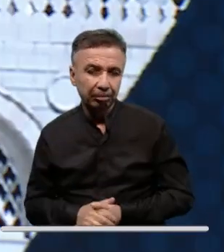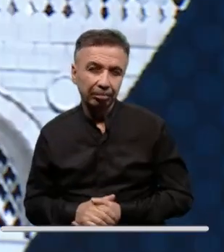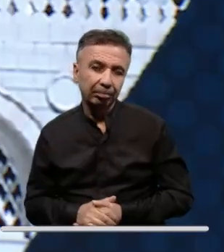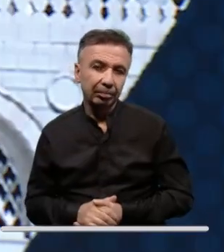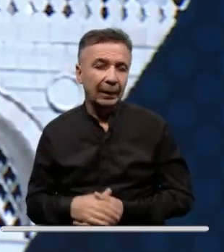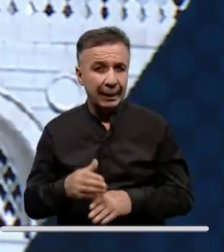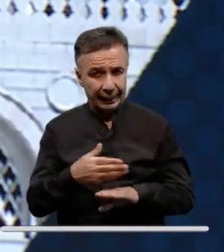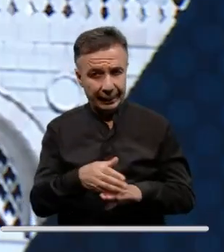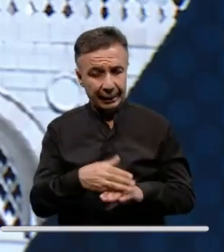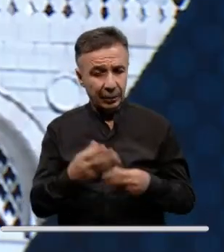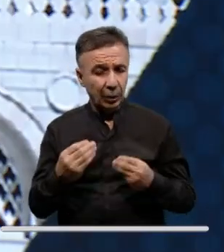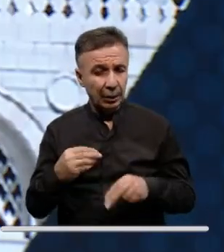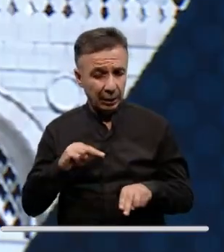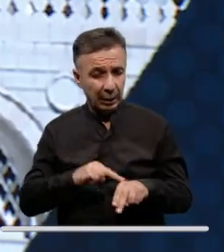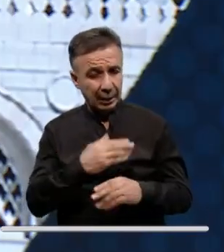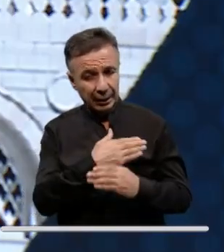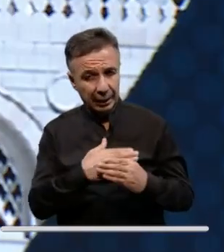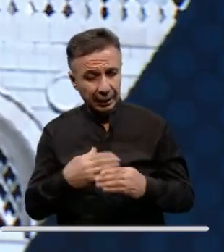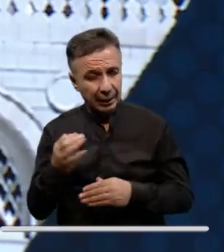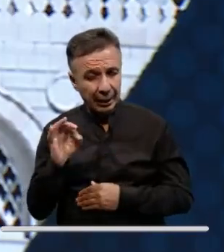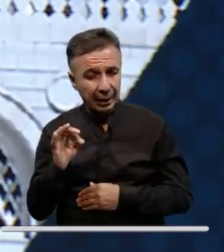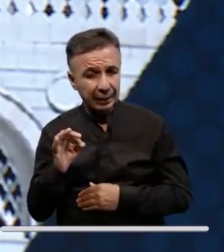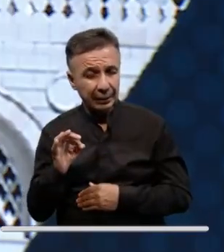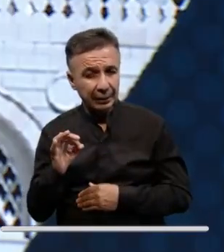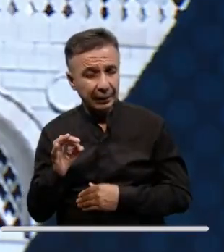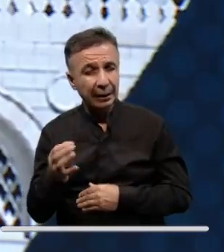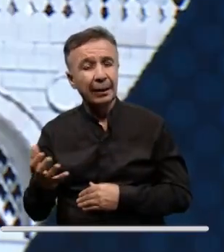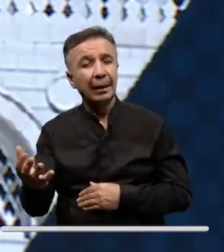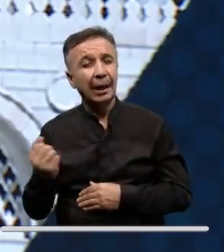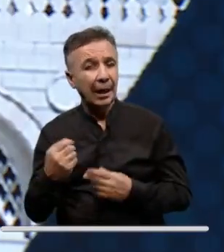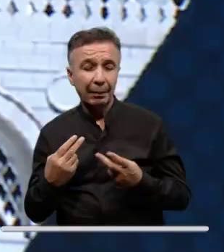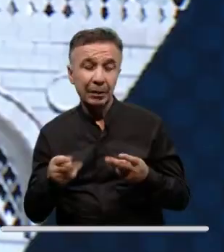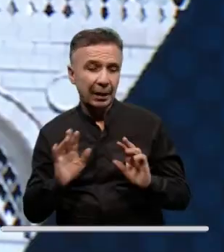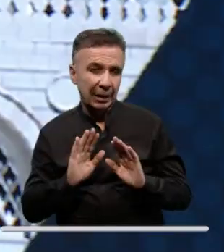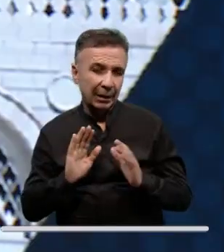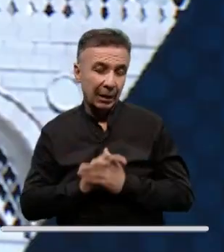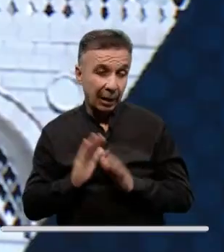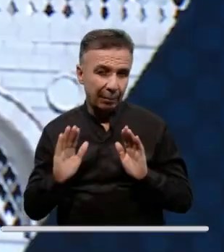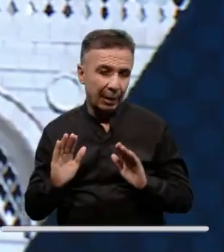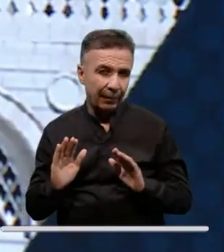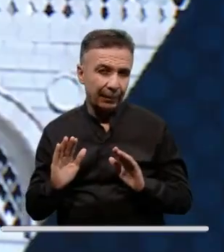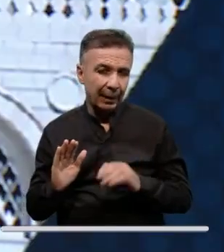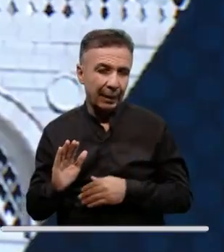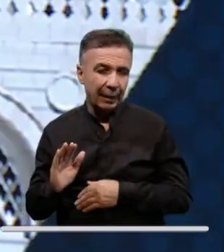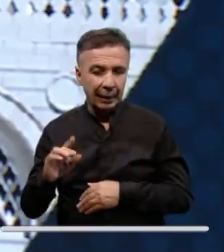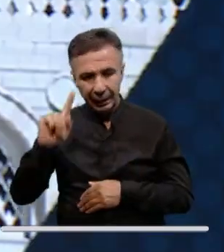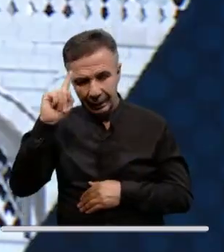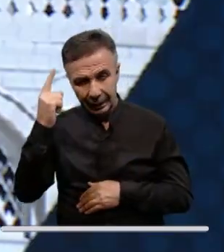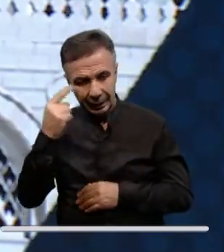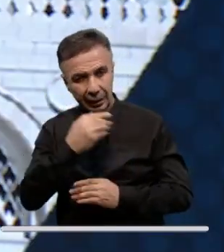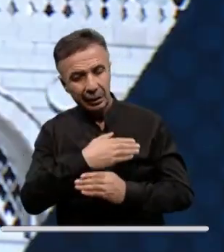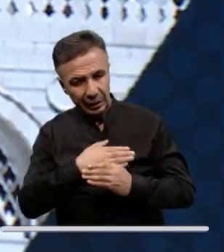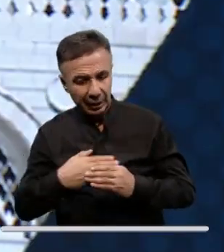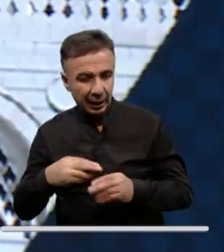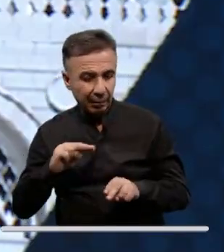taksitli olarak kredi kartıyla altın satın almak caiz değildir demiştik fakat tek çekim Eee eee